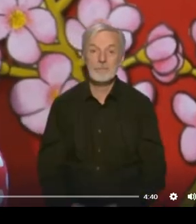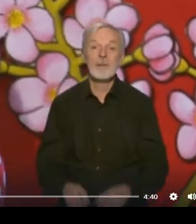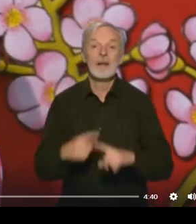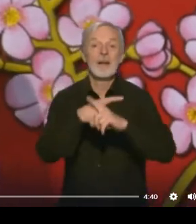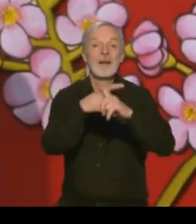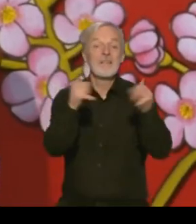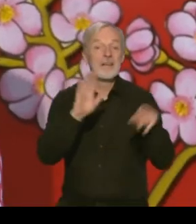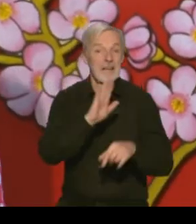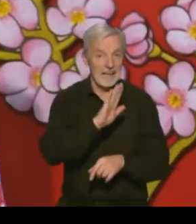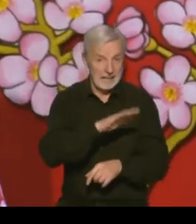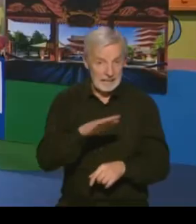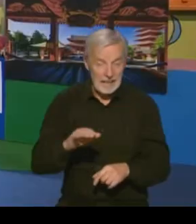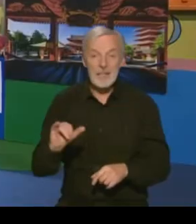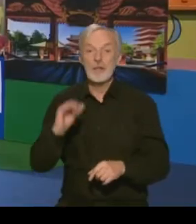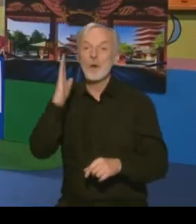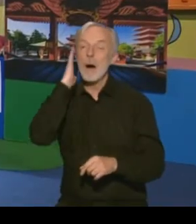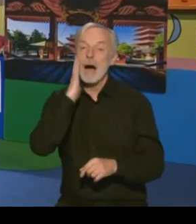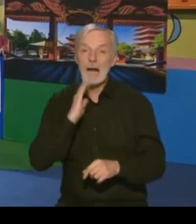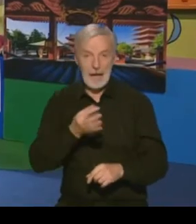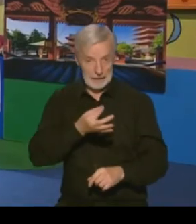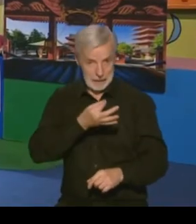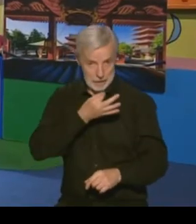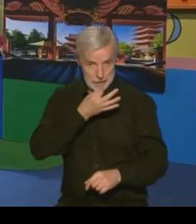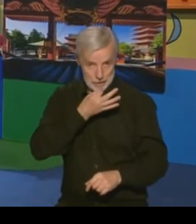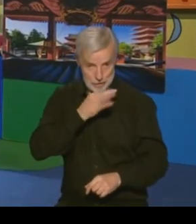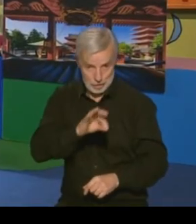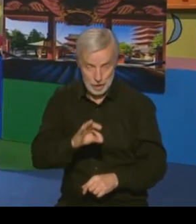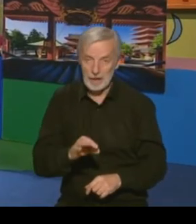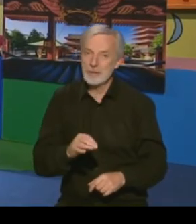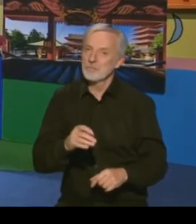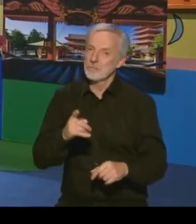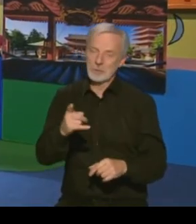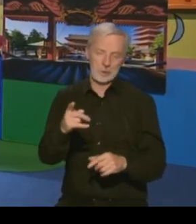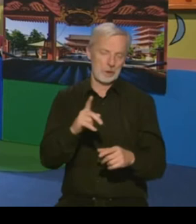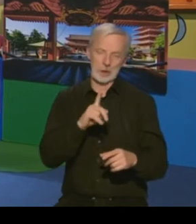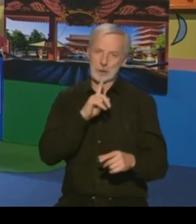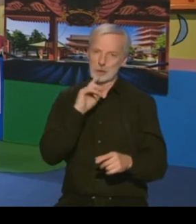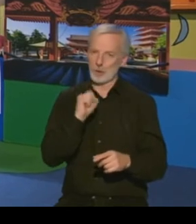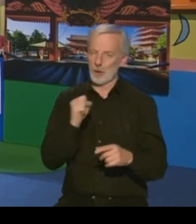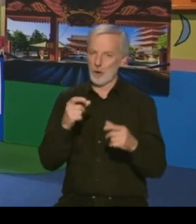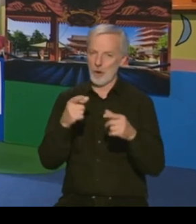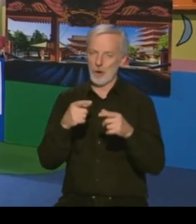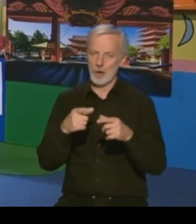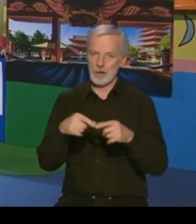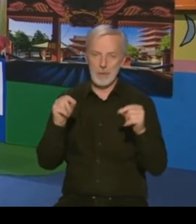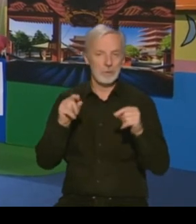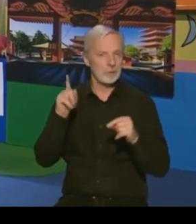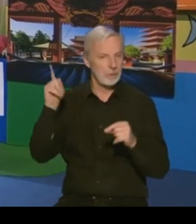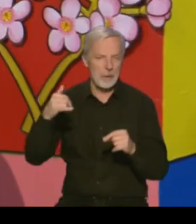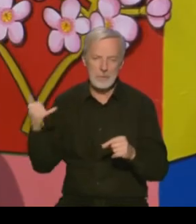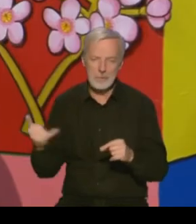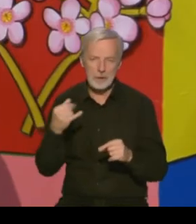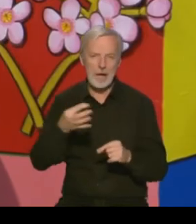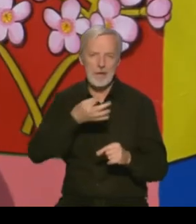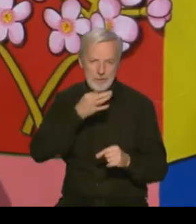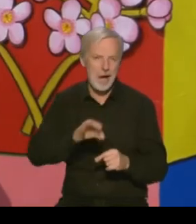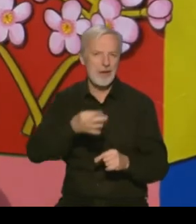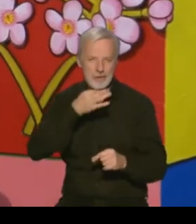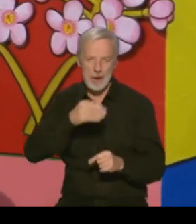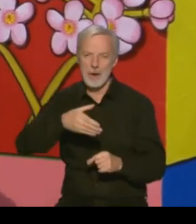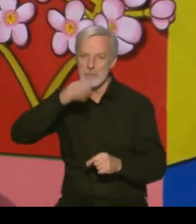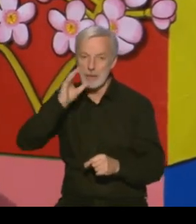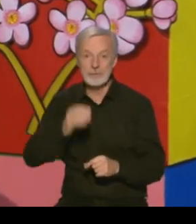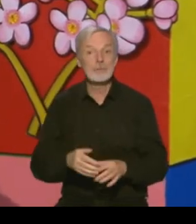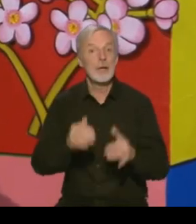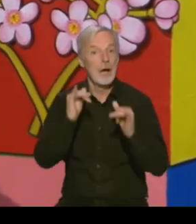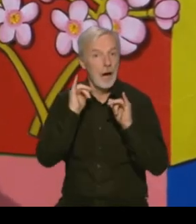Školkáčci, jestli máte rádi čaj, tak jste skoro Japonci. Čaj se tady prý pije skoro pořád. Ano, dokonce